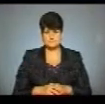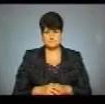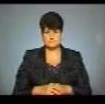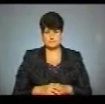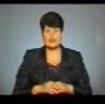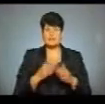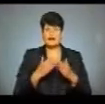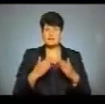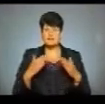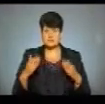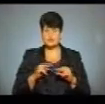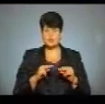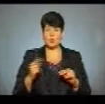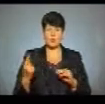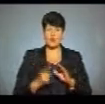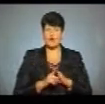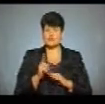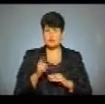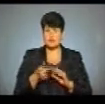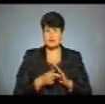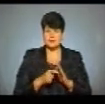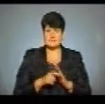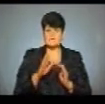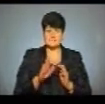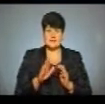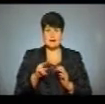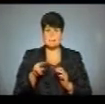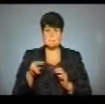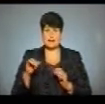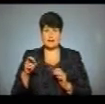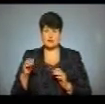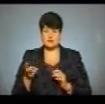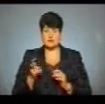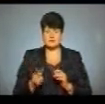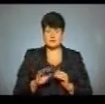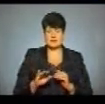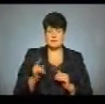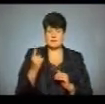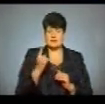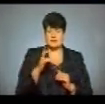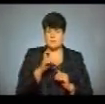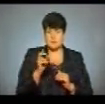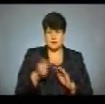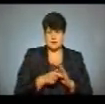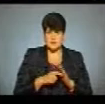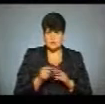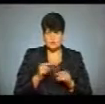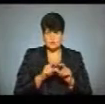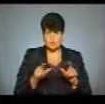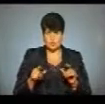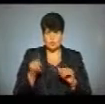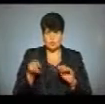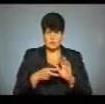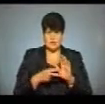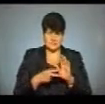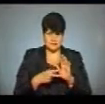На виставу із вчителькою початкових класів Валерією Пилипчук прийшла учениця 1-го Б-класу Тернопільської школи номер 7 Евеліна